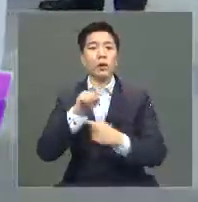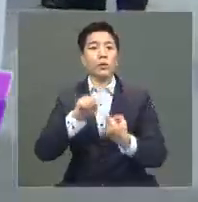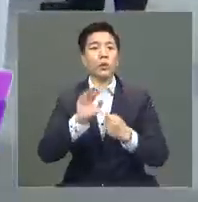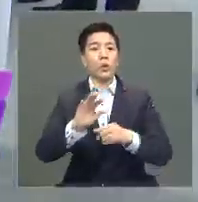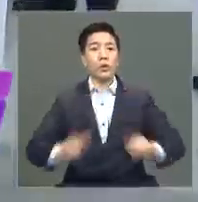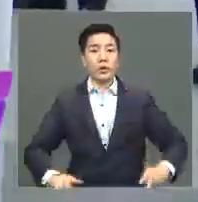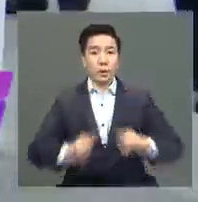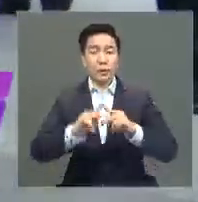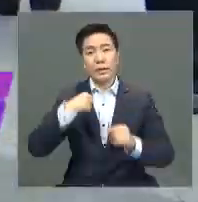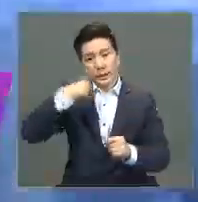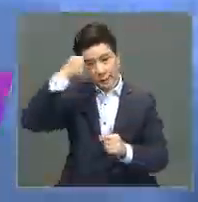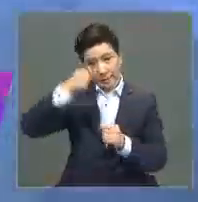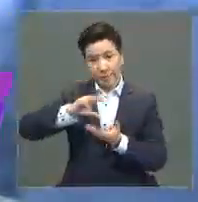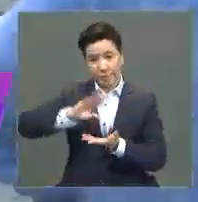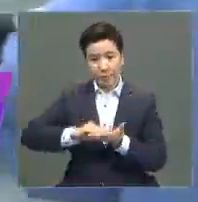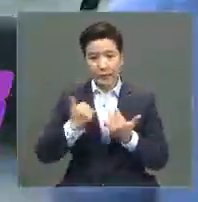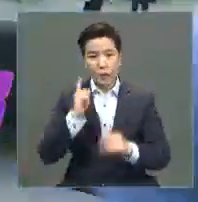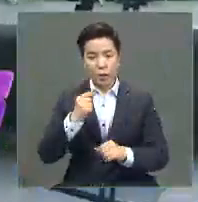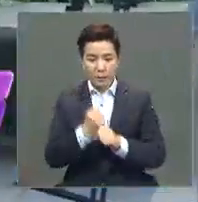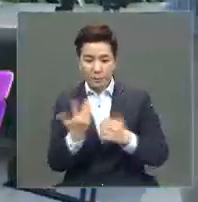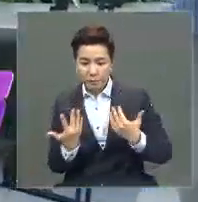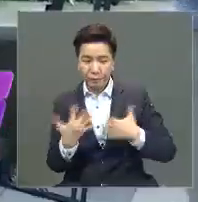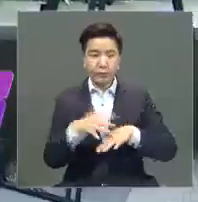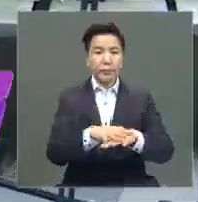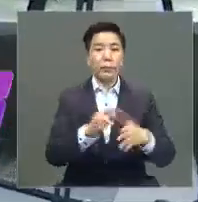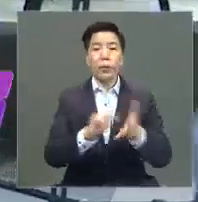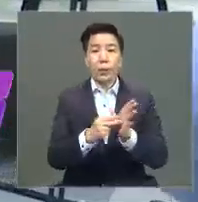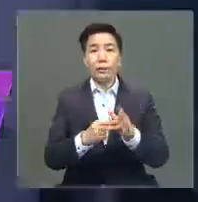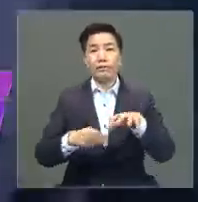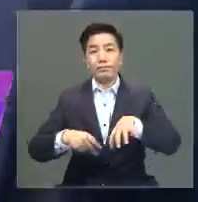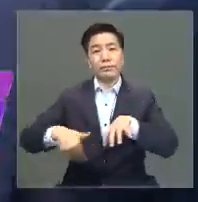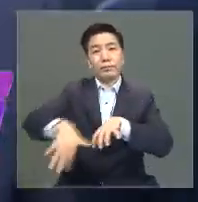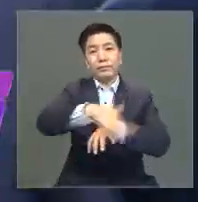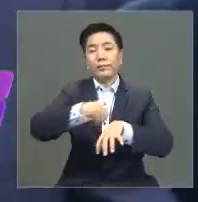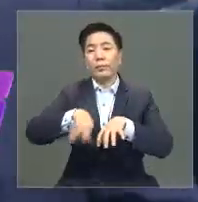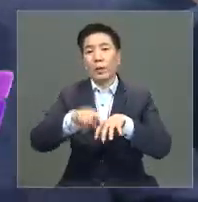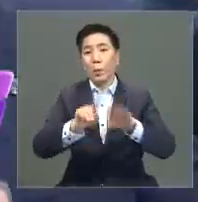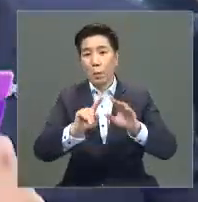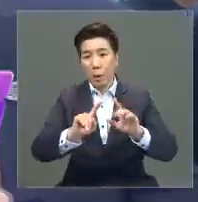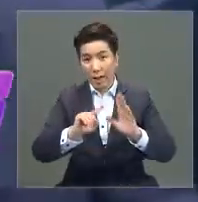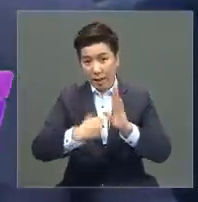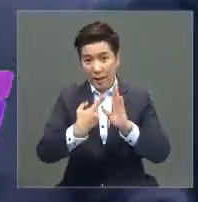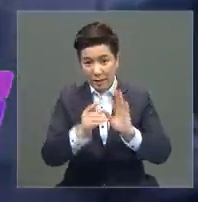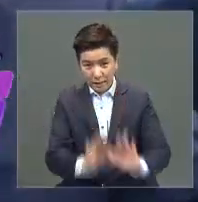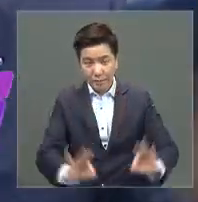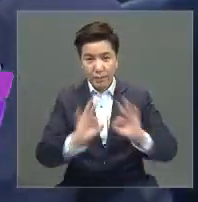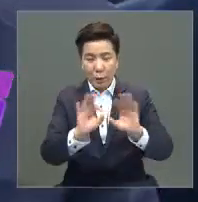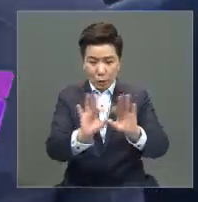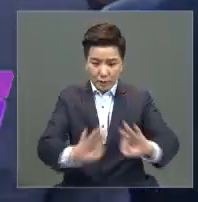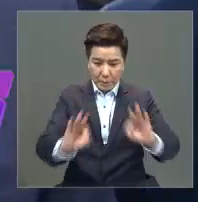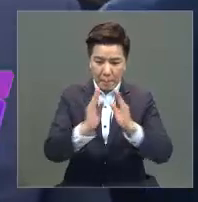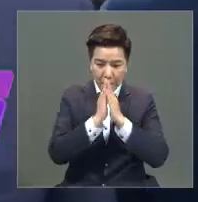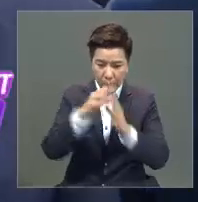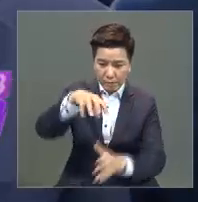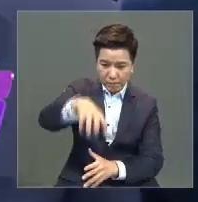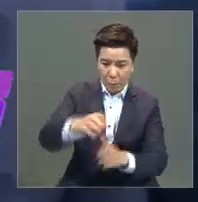งเป็นที่ระลึกเนี่ยแหละค่ะก็เรียกว่าต้องมาทำงานร่วมกันนะคะดังนั้นบรรยากาศวันแรกก็ถือว่าเป็นสิ่งที่สำคัญสักการะสิ่งศักดิ์สิทธิ์ก่อนที่